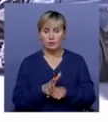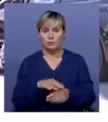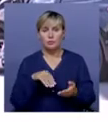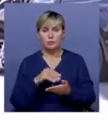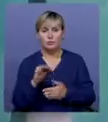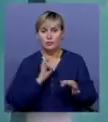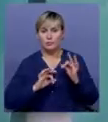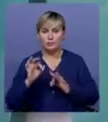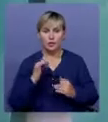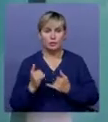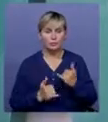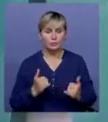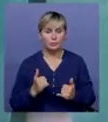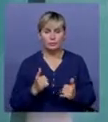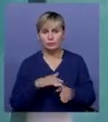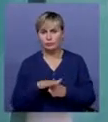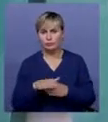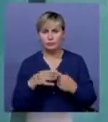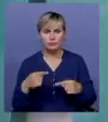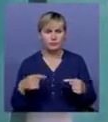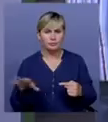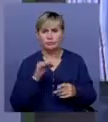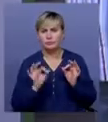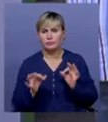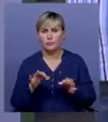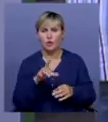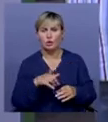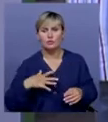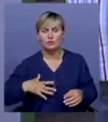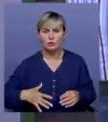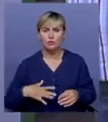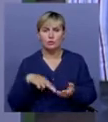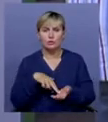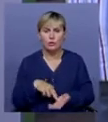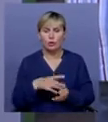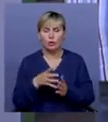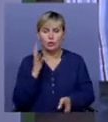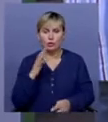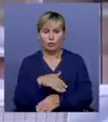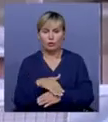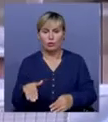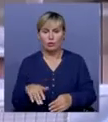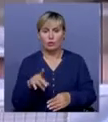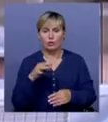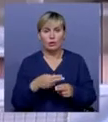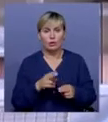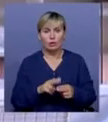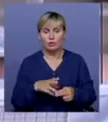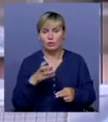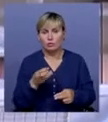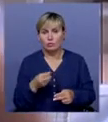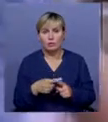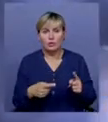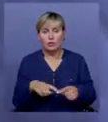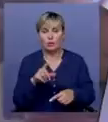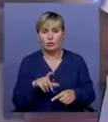покупатели в аптеках обслуживают соблюдением всех профилактических мер. Люди вынуждены простаивать свою очередь на улице. Но это еще полбеды.